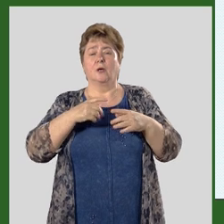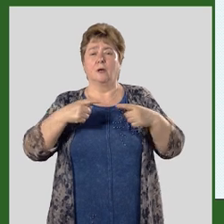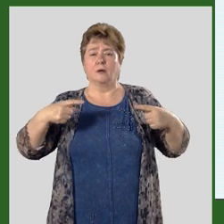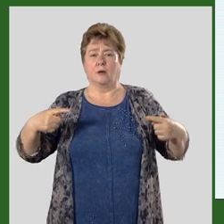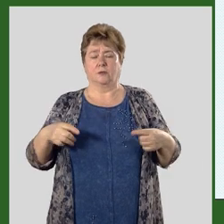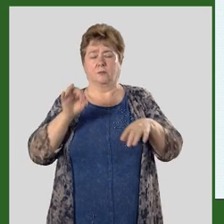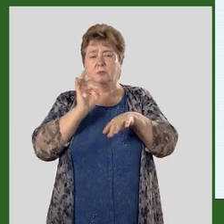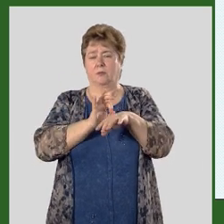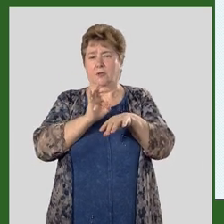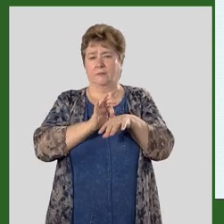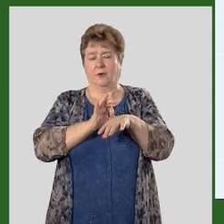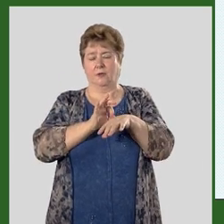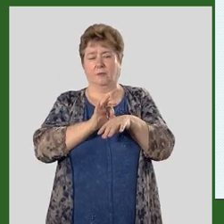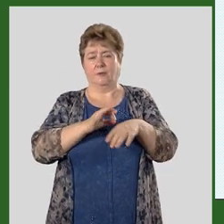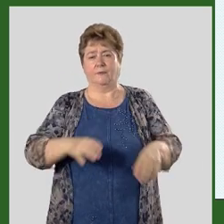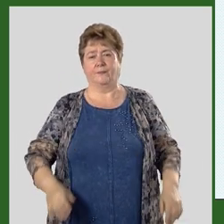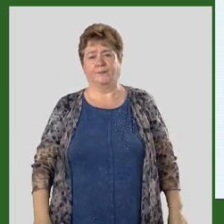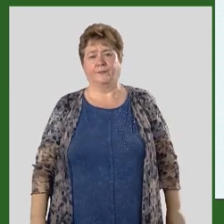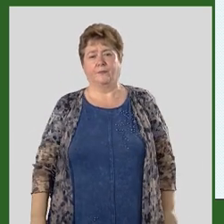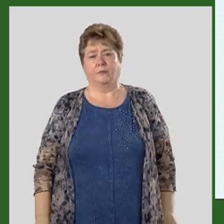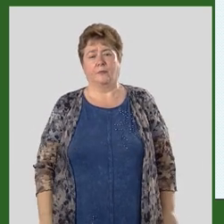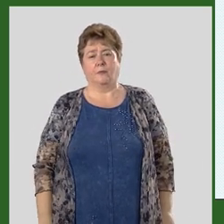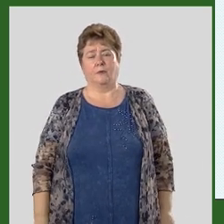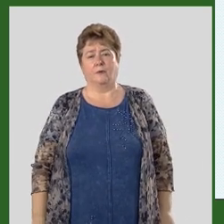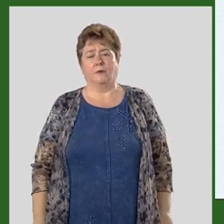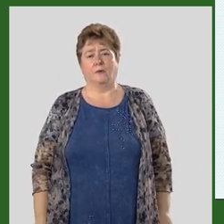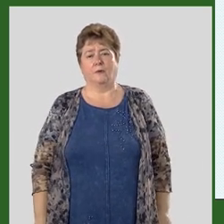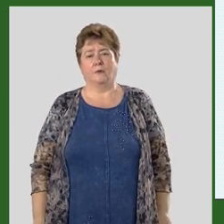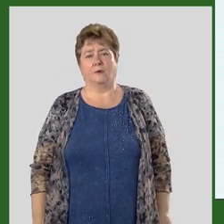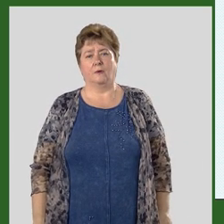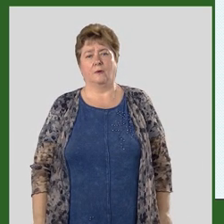распространенными региональными заболеваниями.